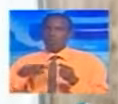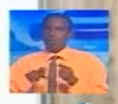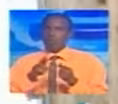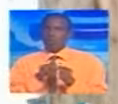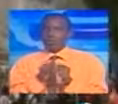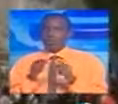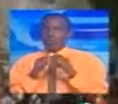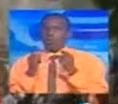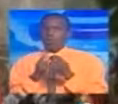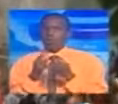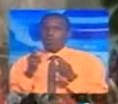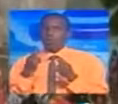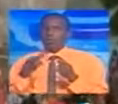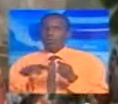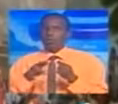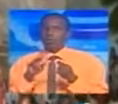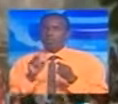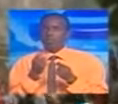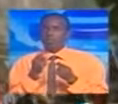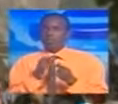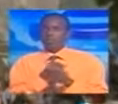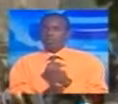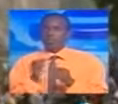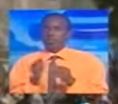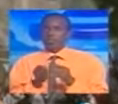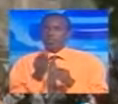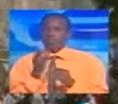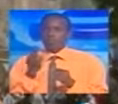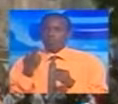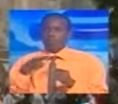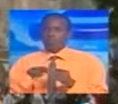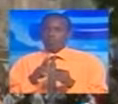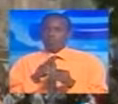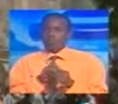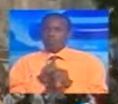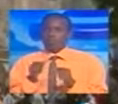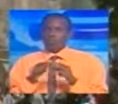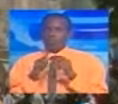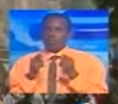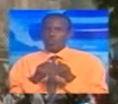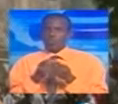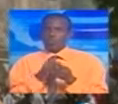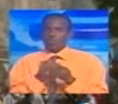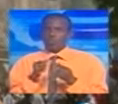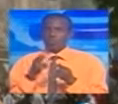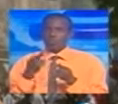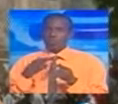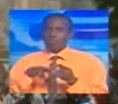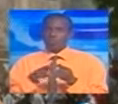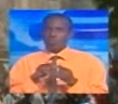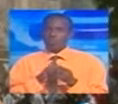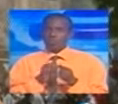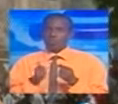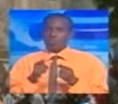plusieurs habitations. Et c'est la première fois qu'une série de tels incendies sont enregistrés sur